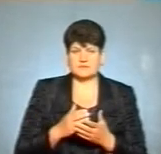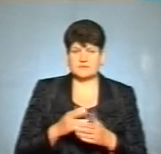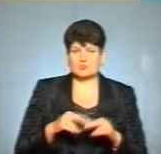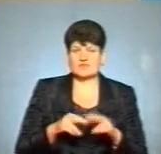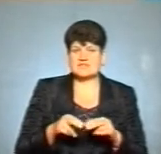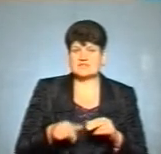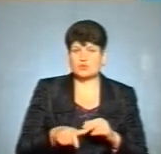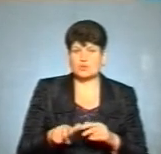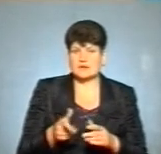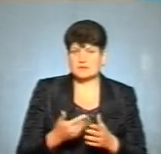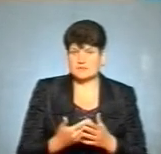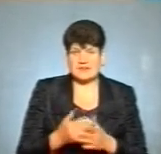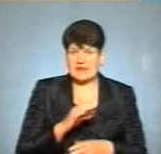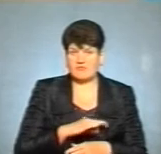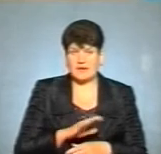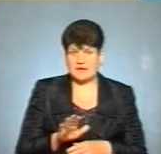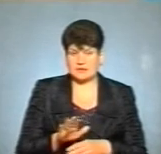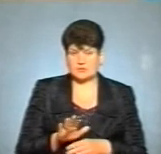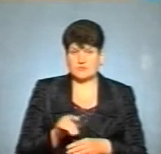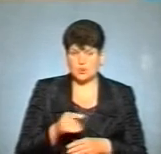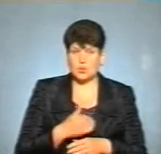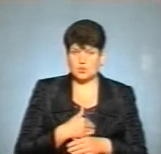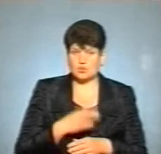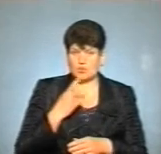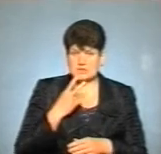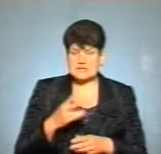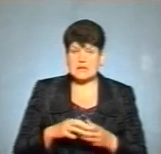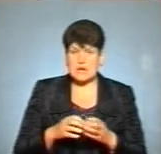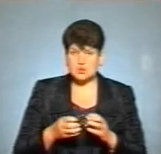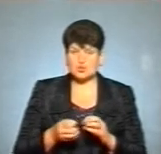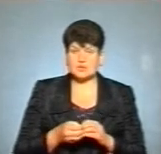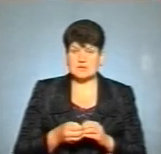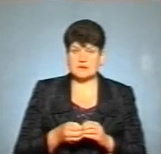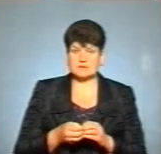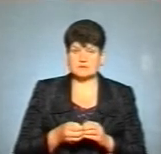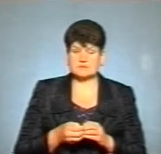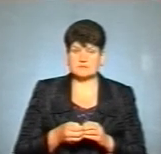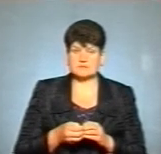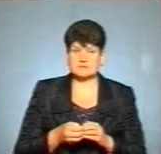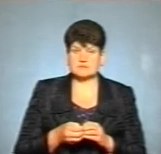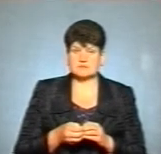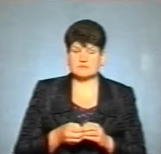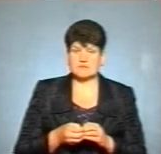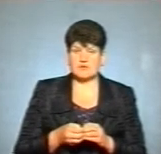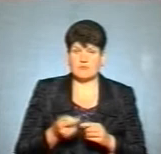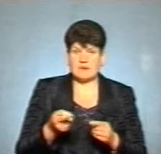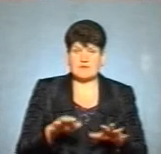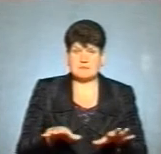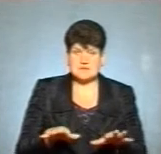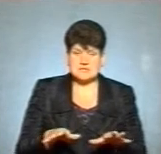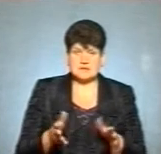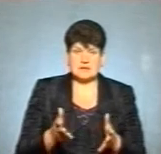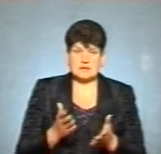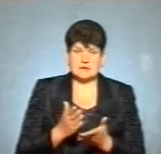доріг. Так? Невигідно буде, тому що вони захочуть показати результат на певному, ну, в певній місцевості, там, де відповідно